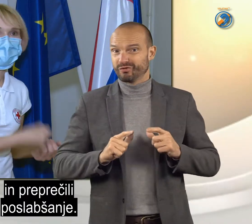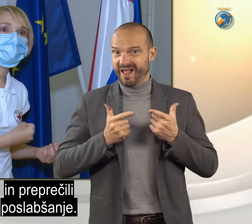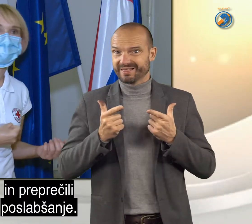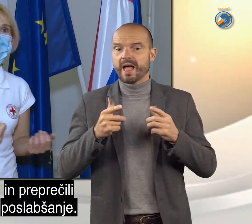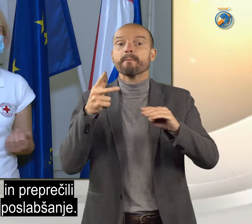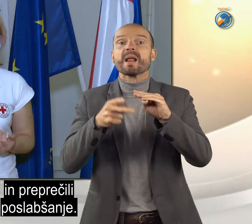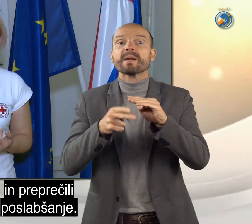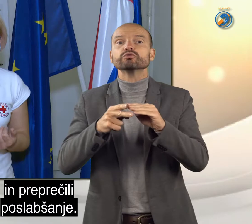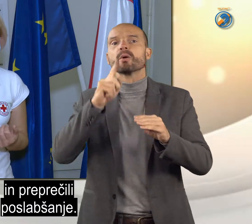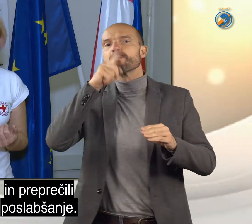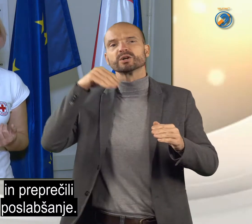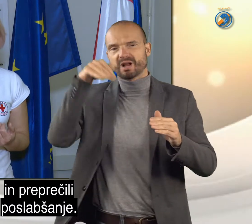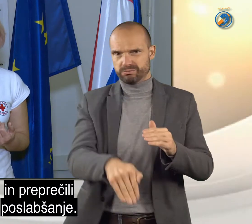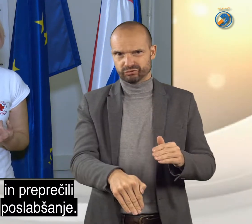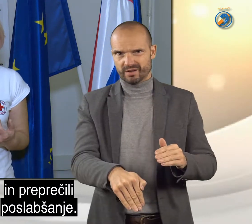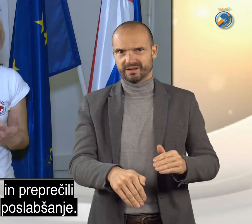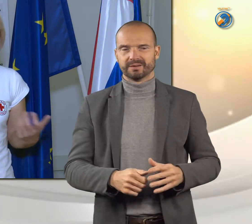in bi preprečili poslabšanje.